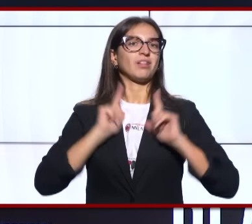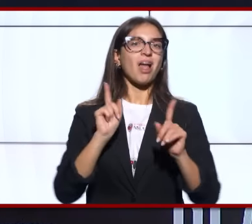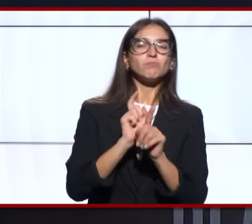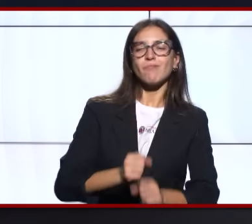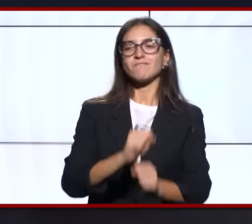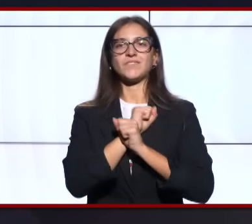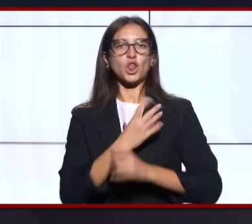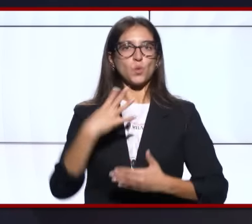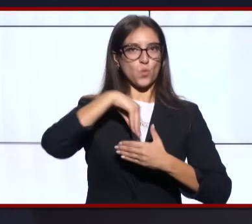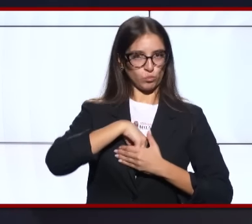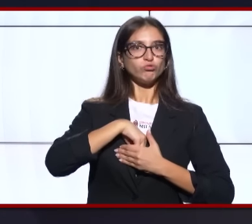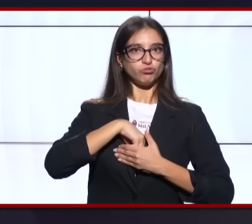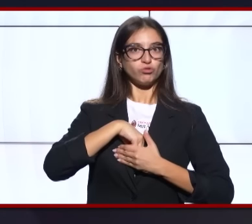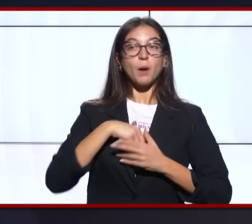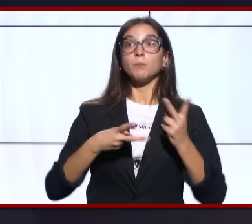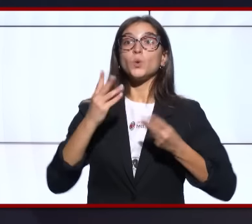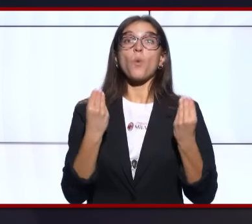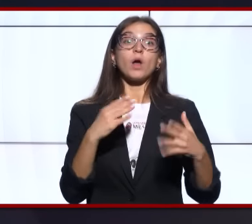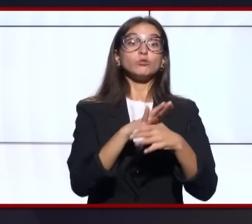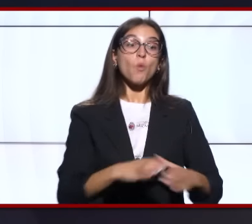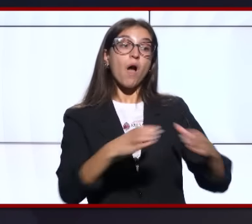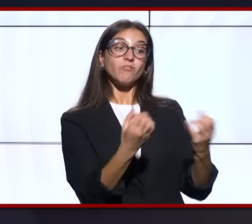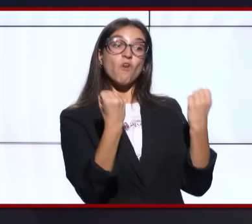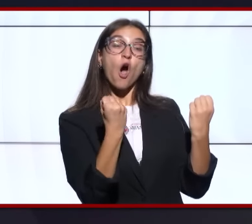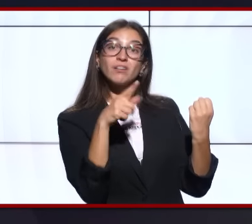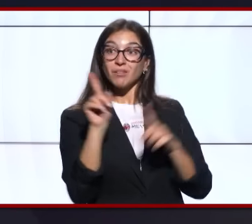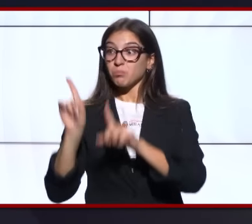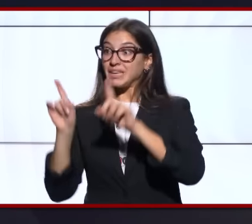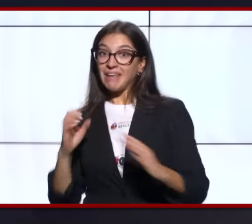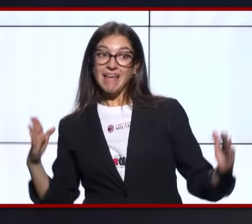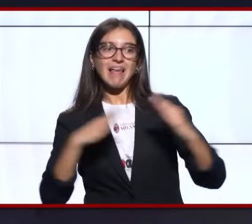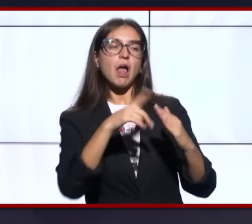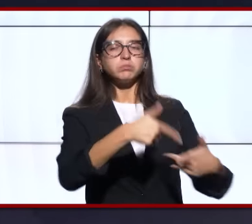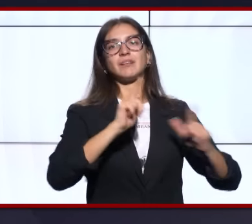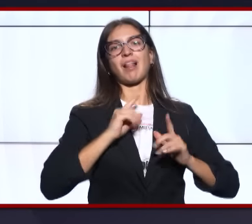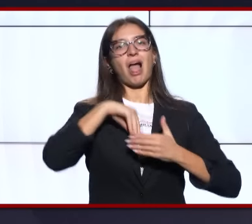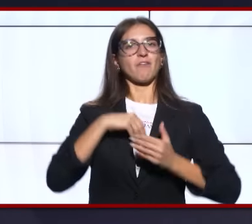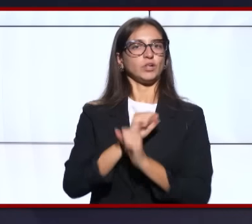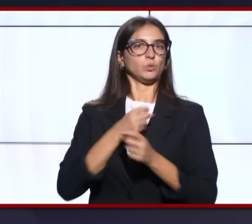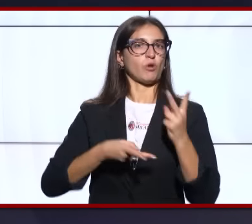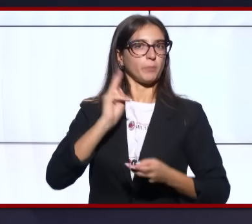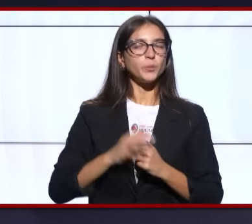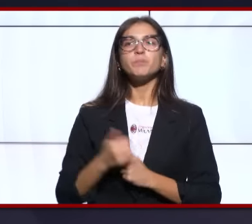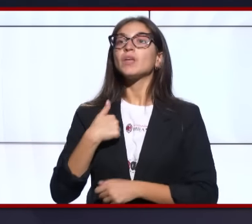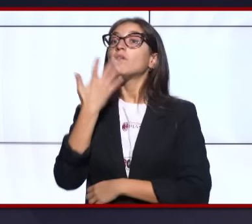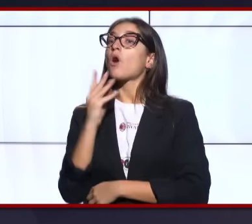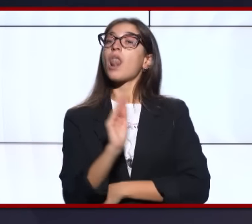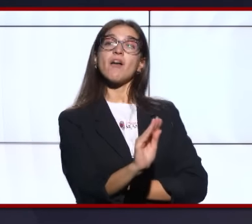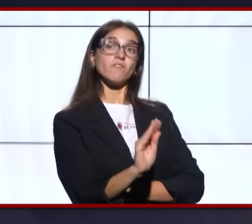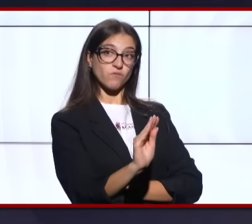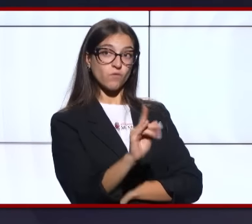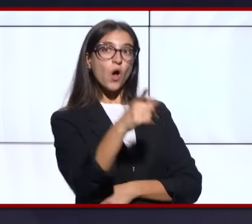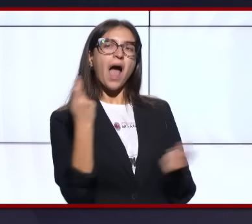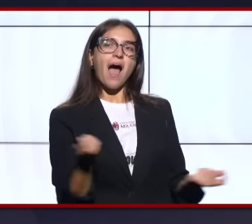fidu più contro contro questo tipo di squadra invece volevo chiedere all'allenatore non allenatore del Milan mi si metta in